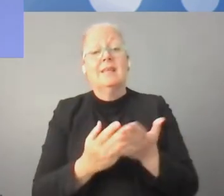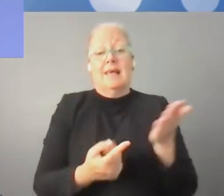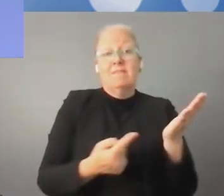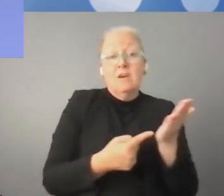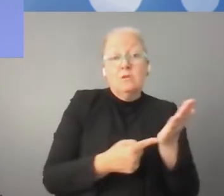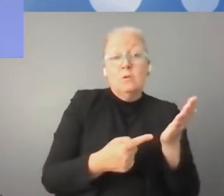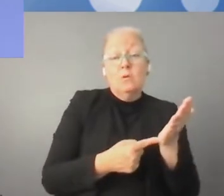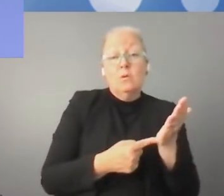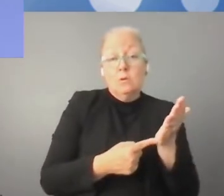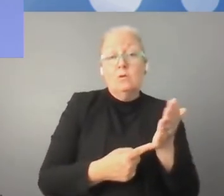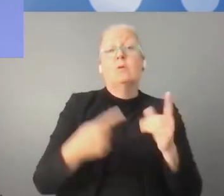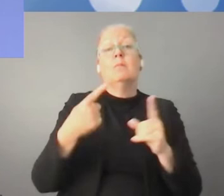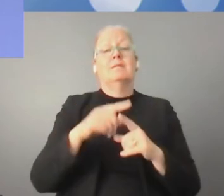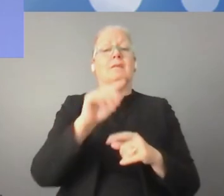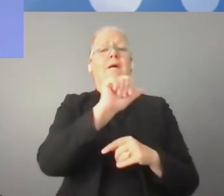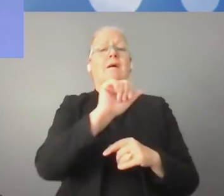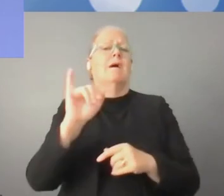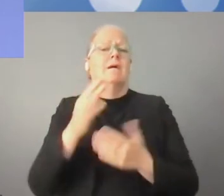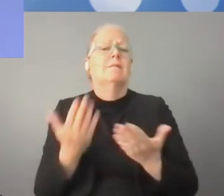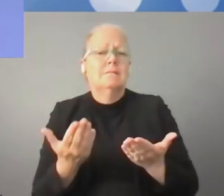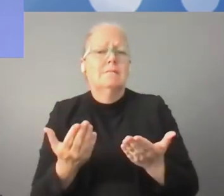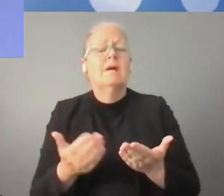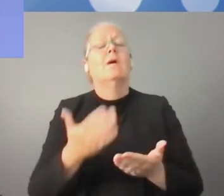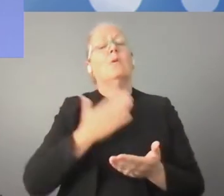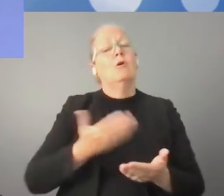de l'éducation musicale